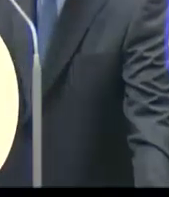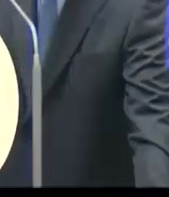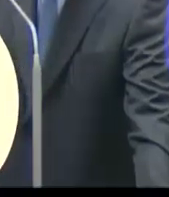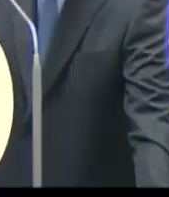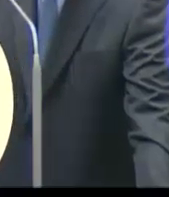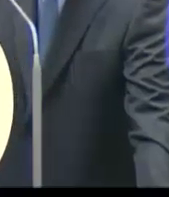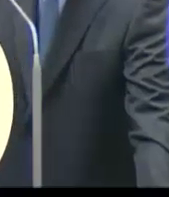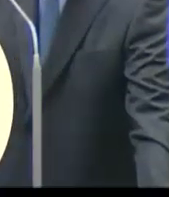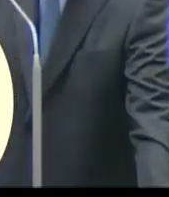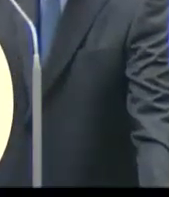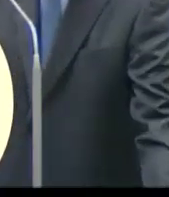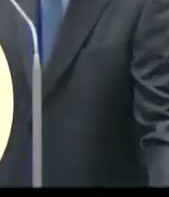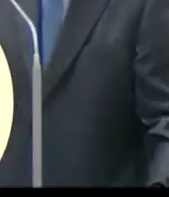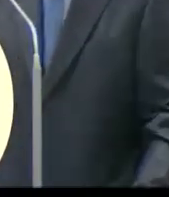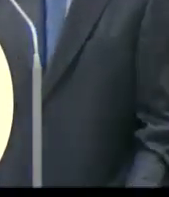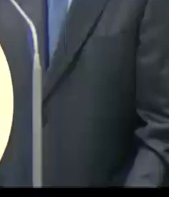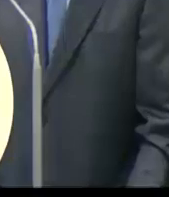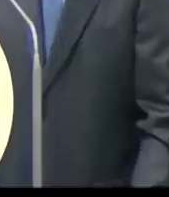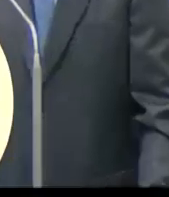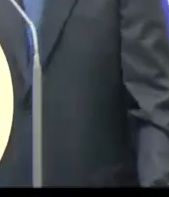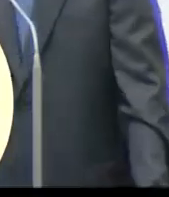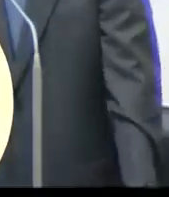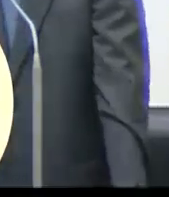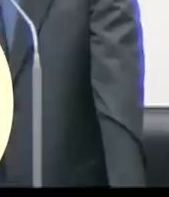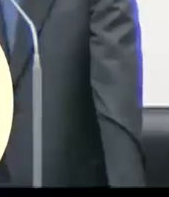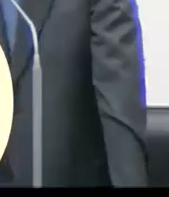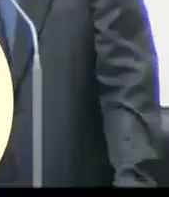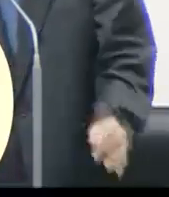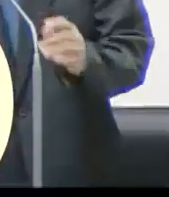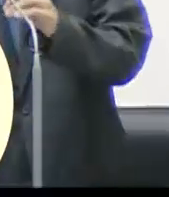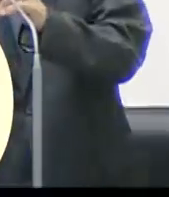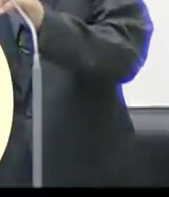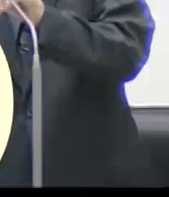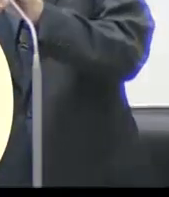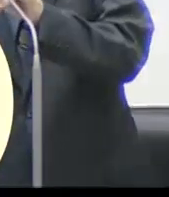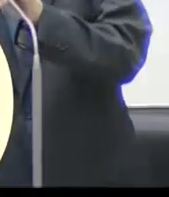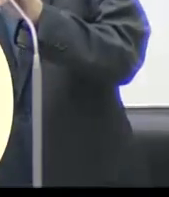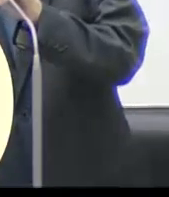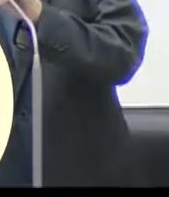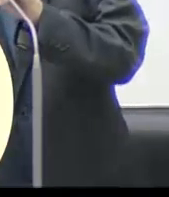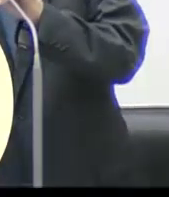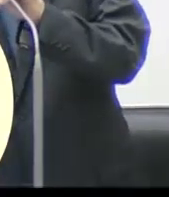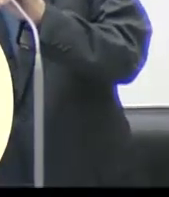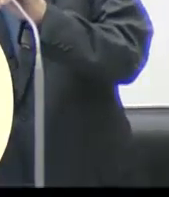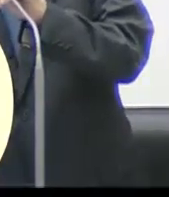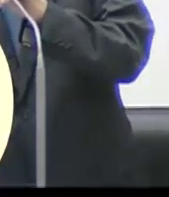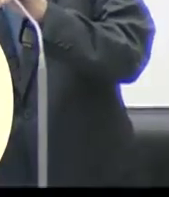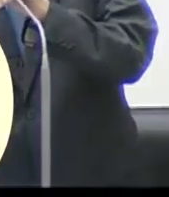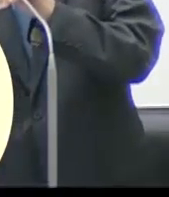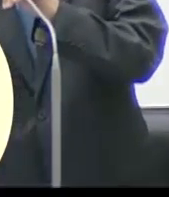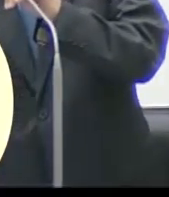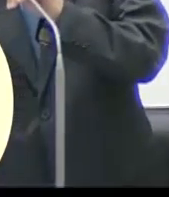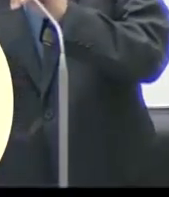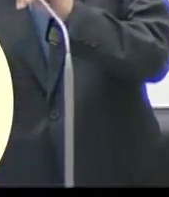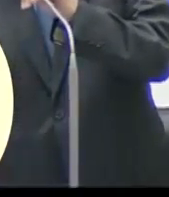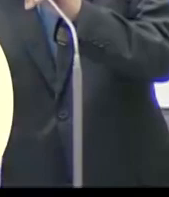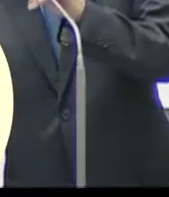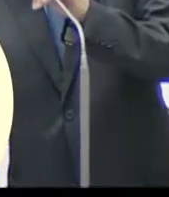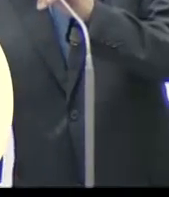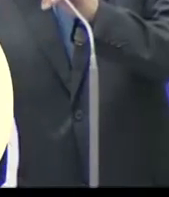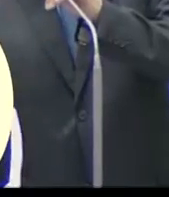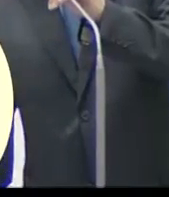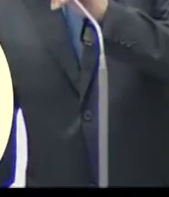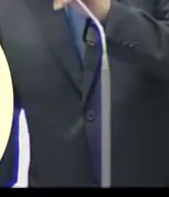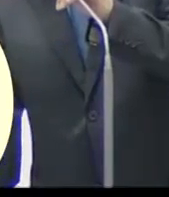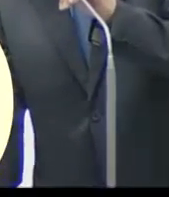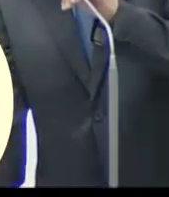方无遵守，高雄市政府无这个权利。 啊，你有遐尔啊遵守吗？过去的马英九的政的时代，